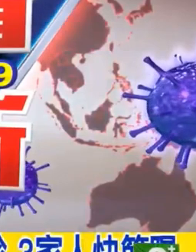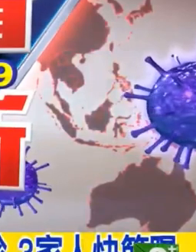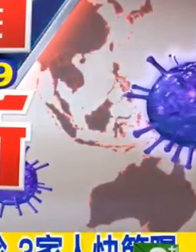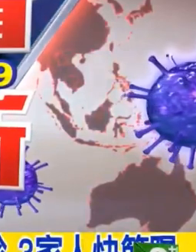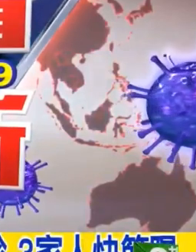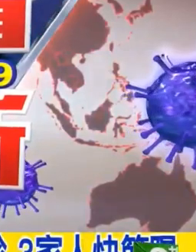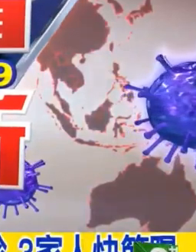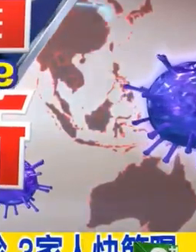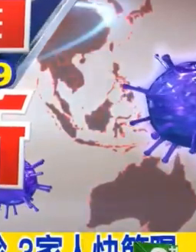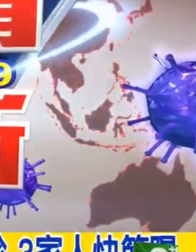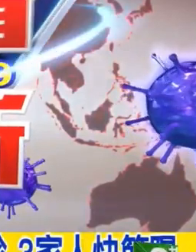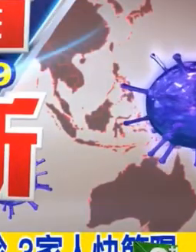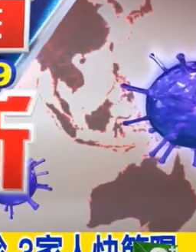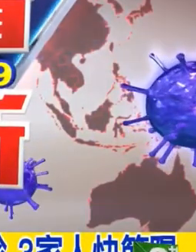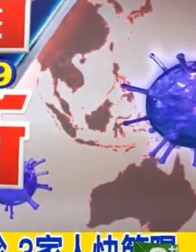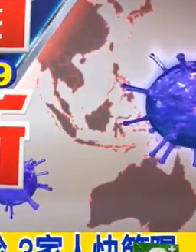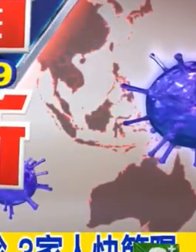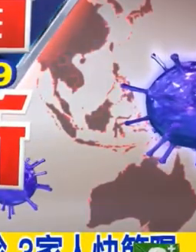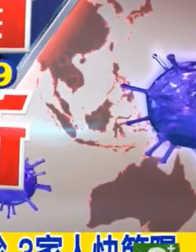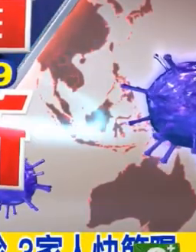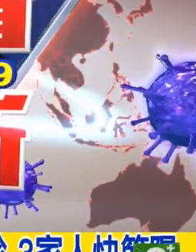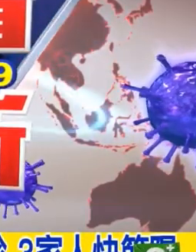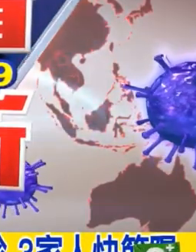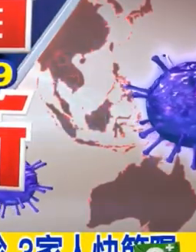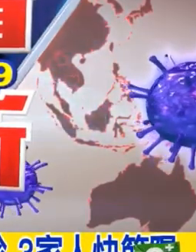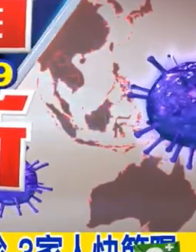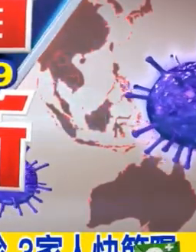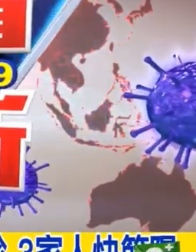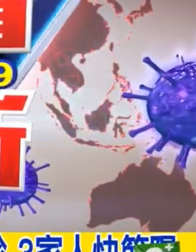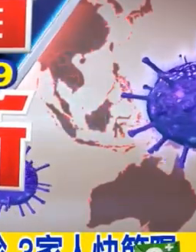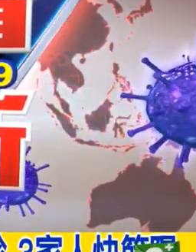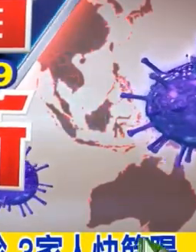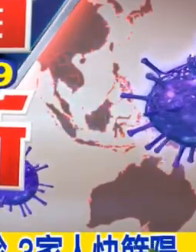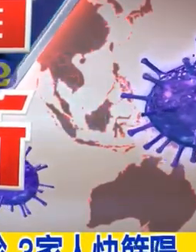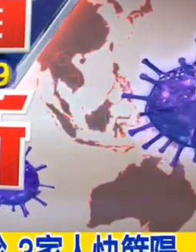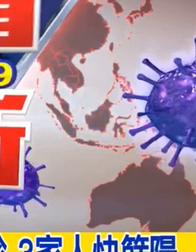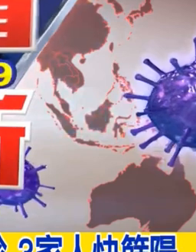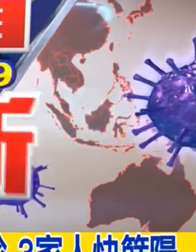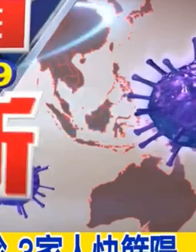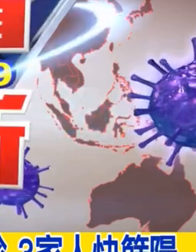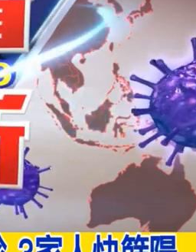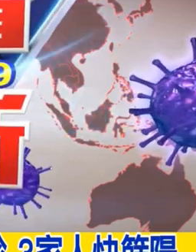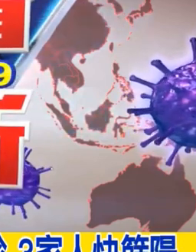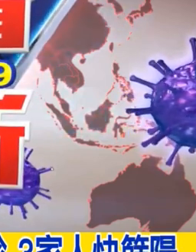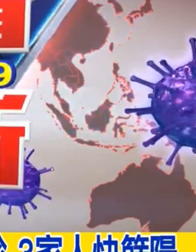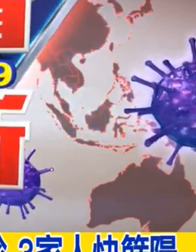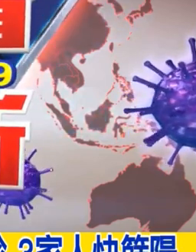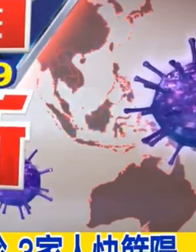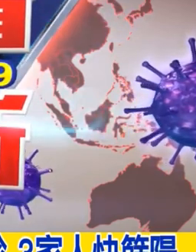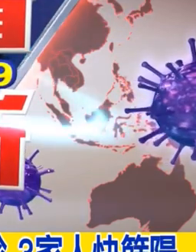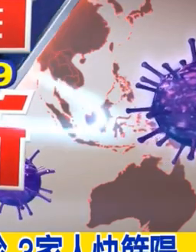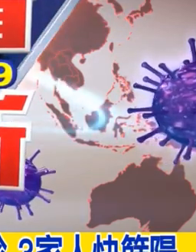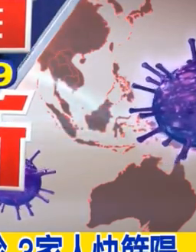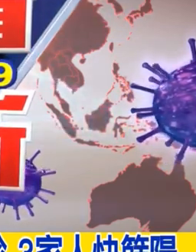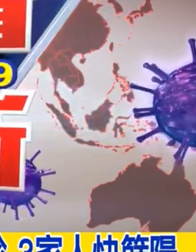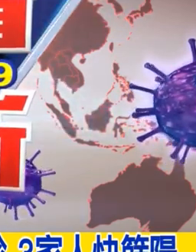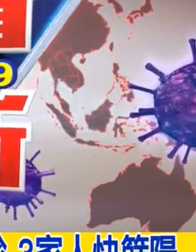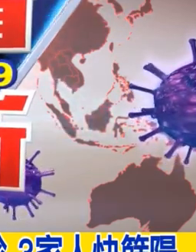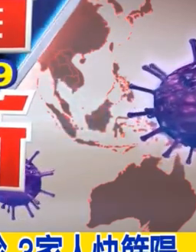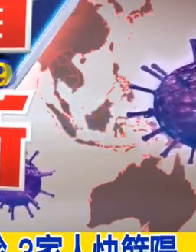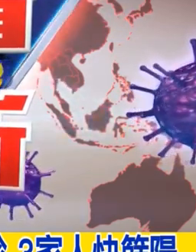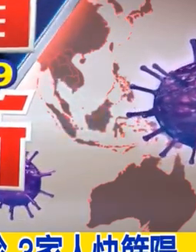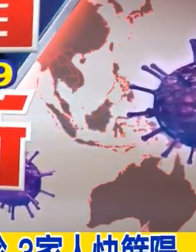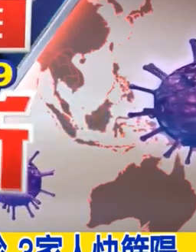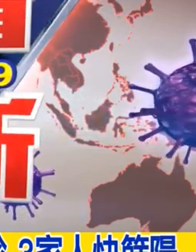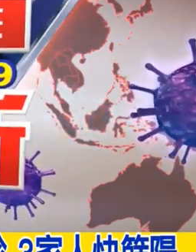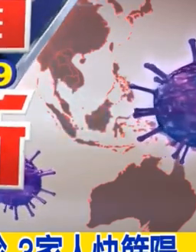您好，欢迎收看这一节的1700整点新闻，要带您来关心的是疫情最新。中央流行疫情指挥中心在今天公布，国内新增有